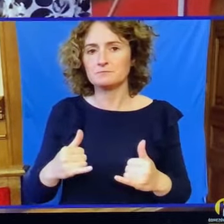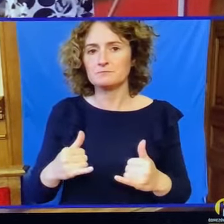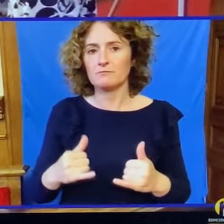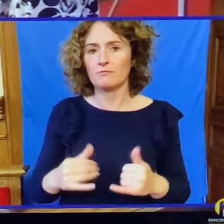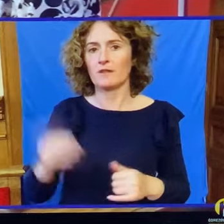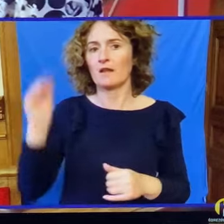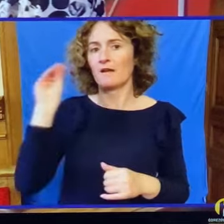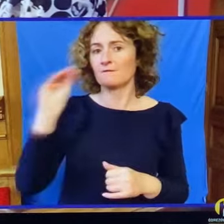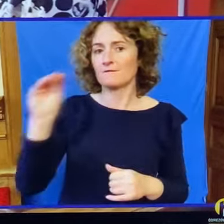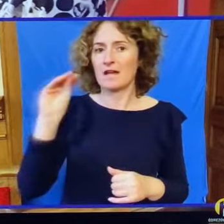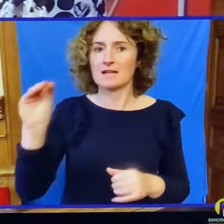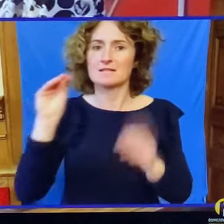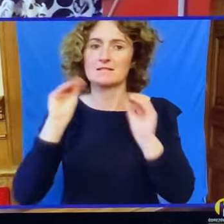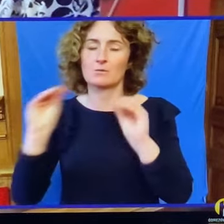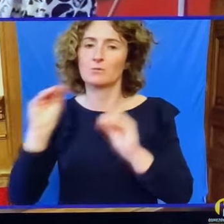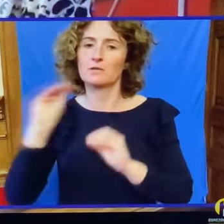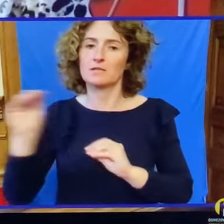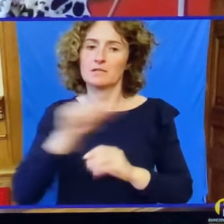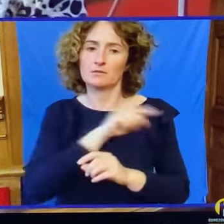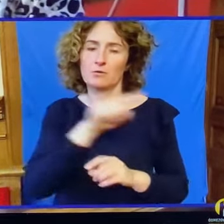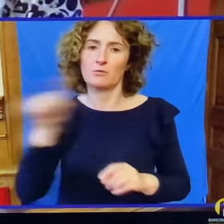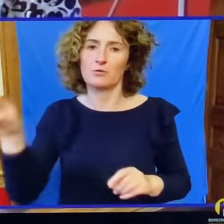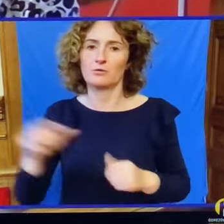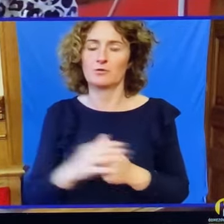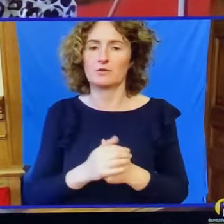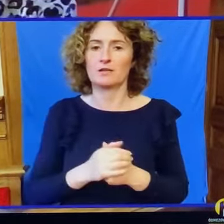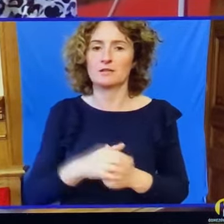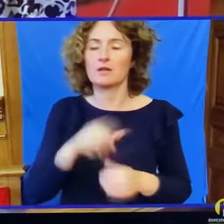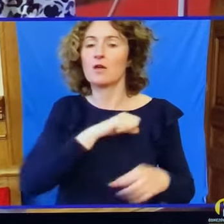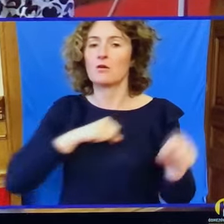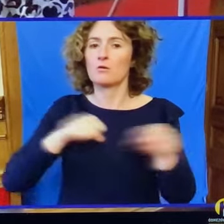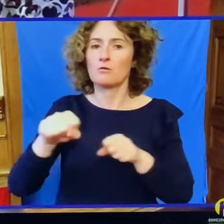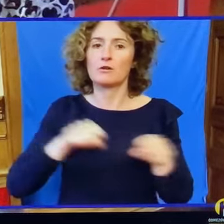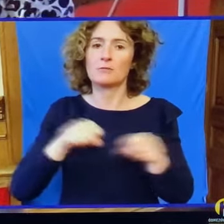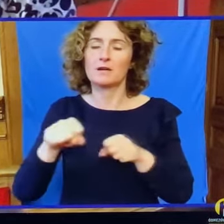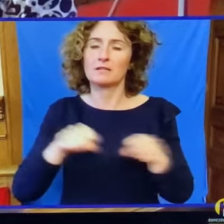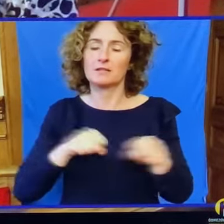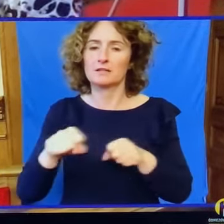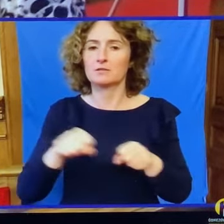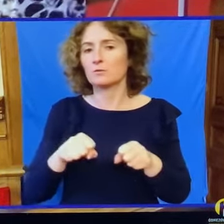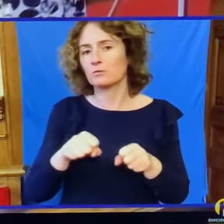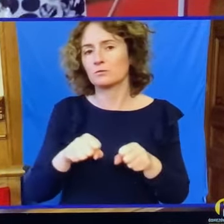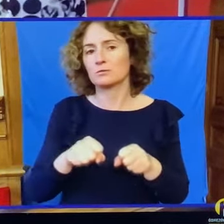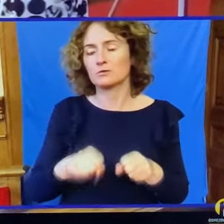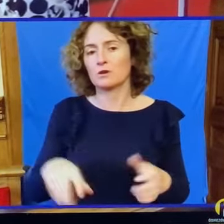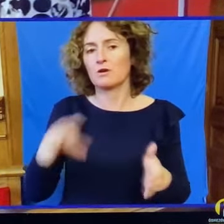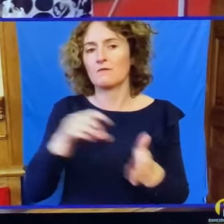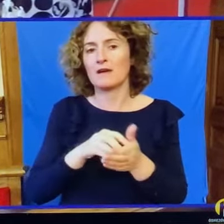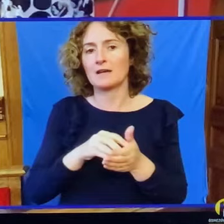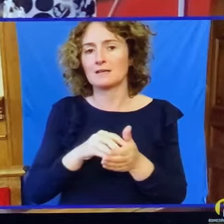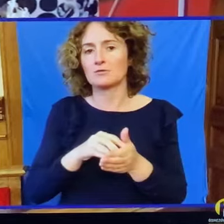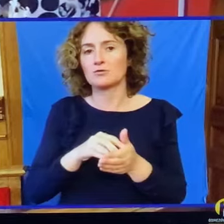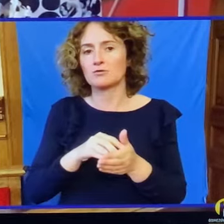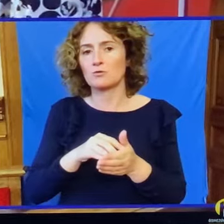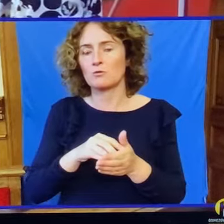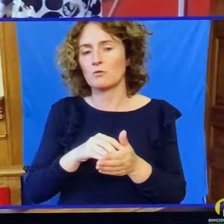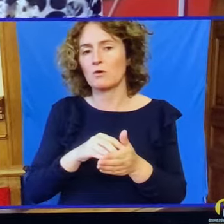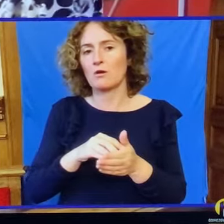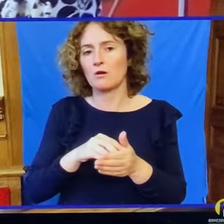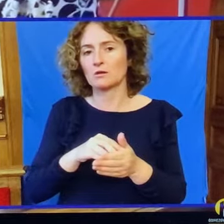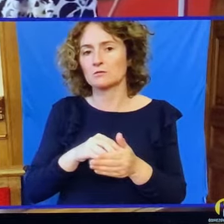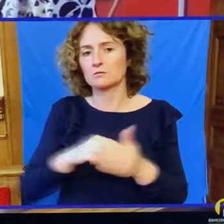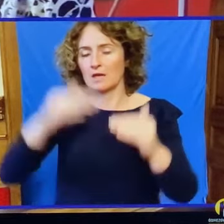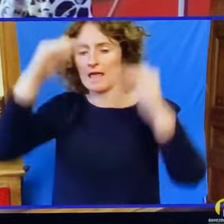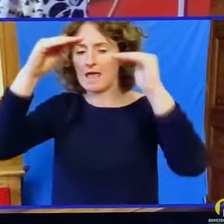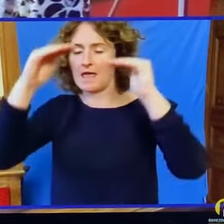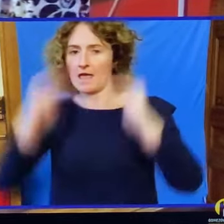kormány ne tudja maga alá gyűrni városunkat, és ne legyen igaz az a mondás, hogy a hatalom,